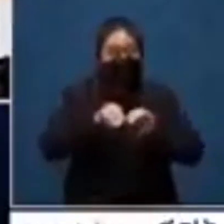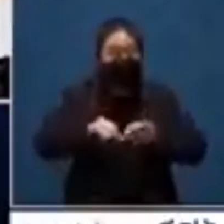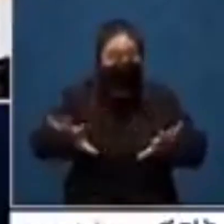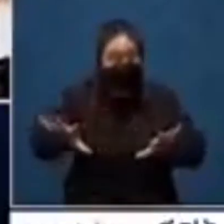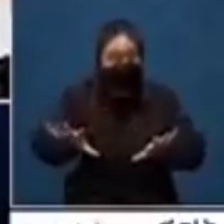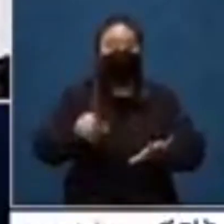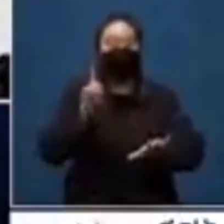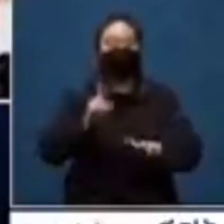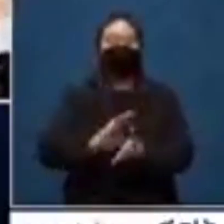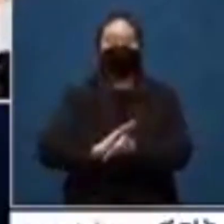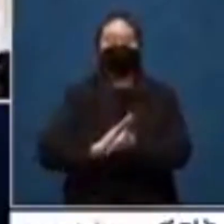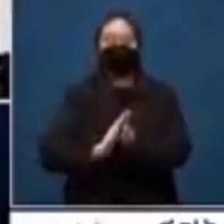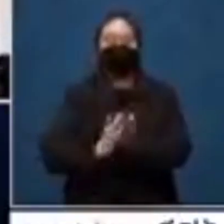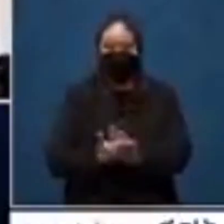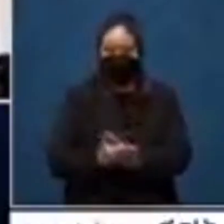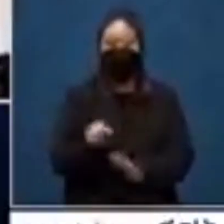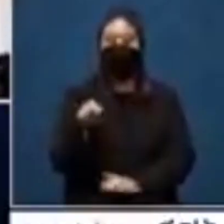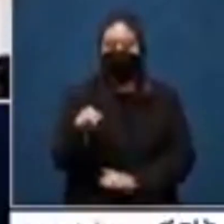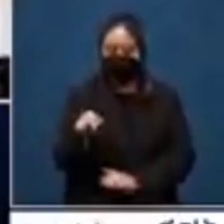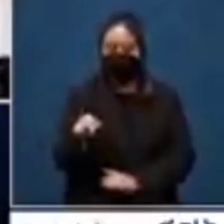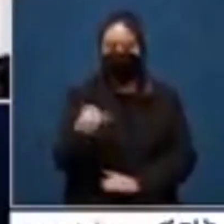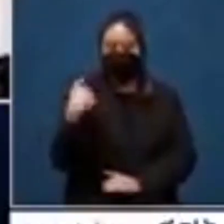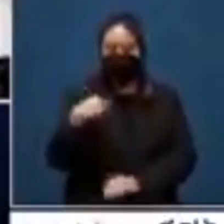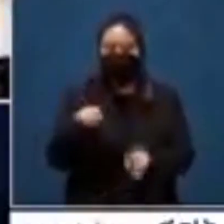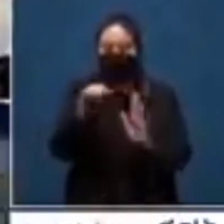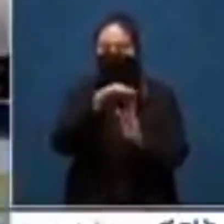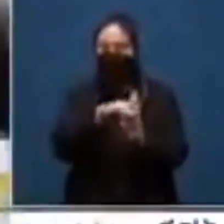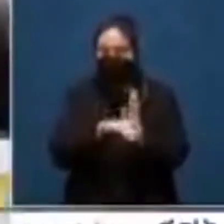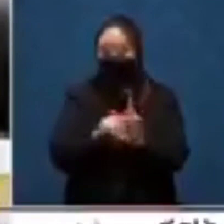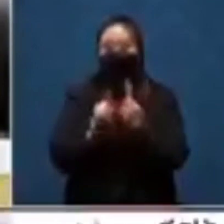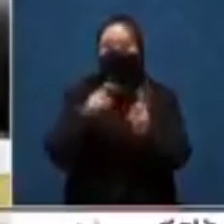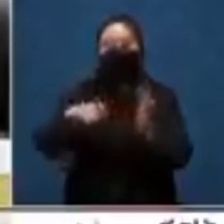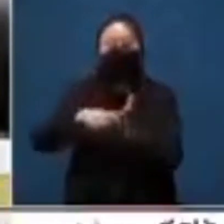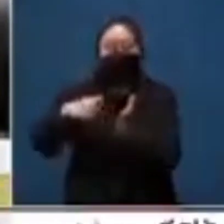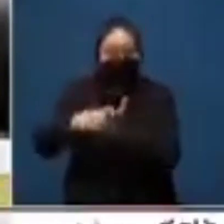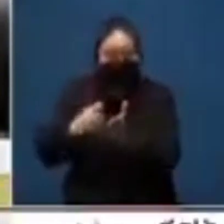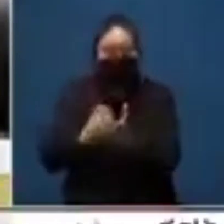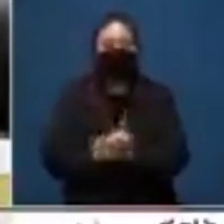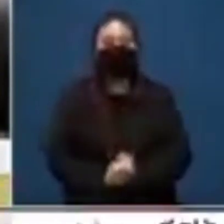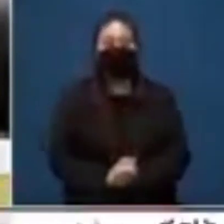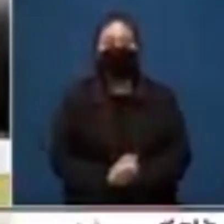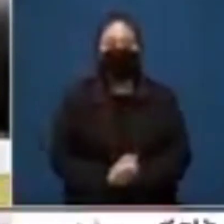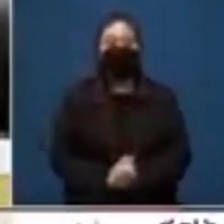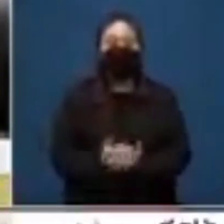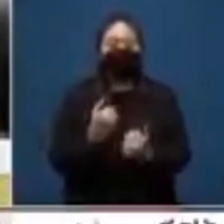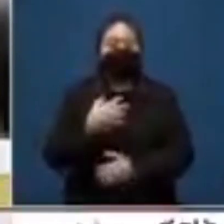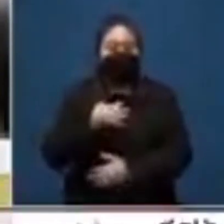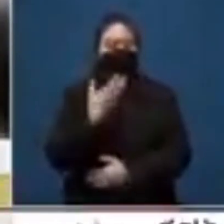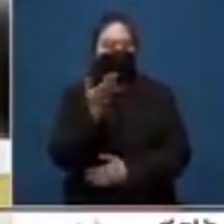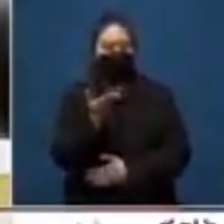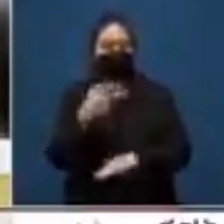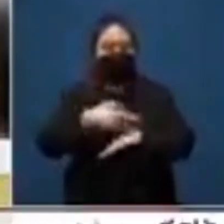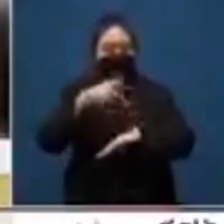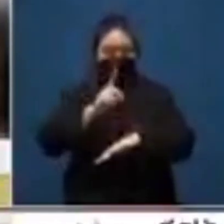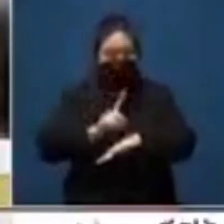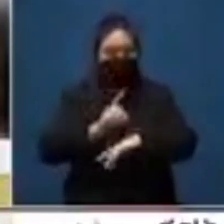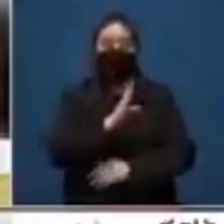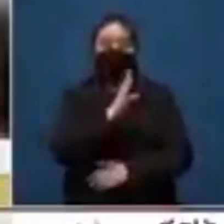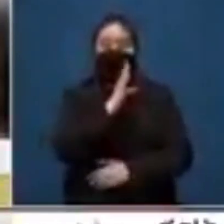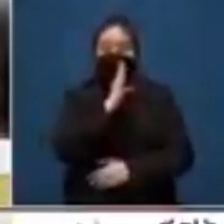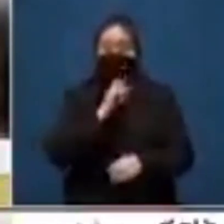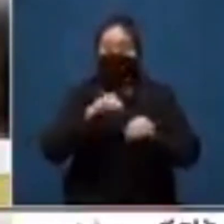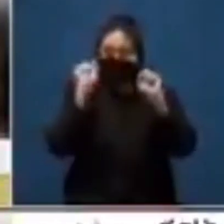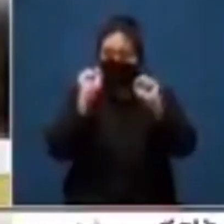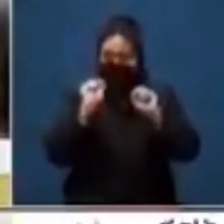ตัวอันนี้ครับมันคือการใช้กลไกในการพูดคุยกันอย่างมีเหตุผลอย่างมีวุฒิภาวะดังนั้นนะครับผมอยากให้ท่านประธานนะครับเวลาวินิจฉัยอยาก